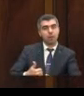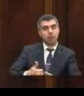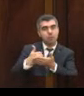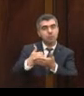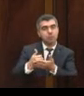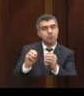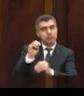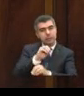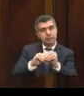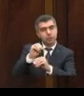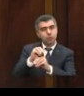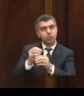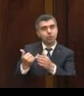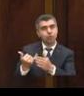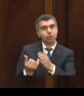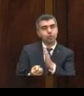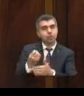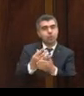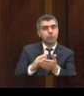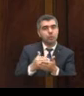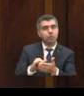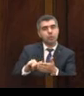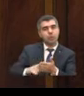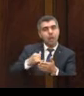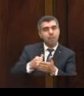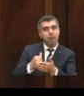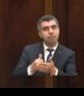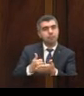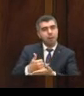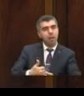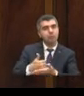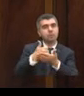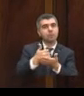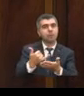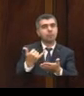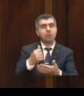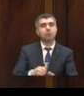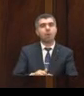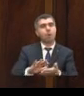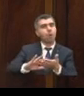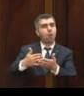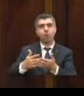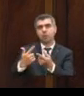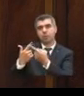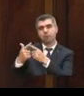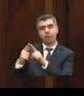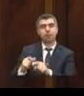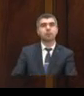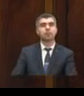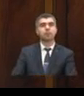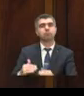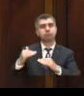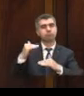وإعداد أجيال جديدة لقيادة نموذجنا التنموي المقبل على جميع المستويات بموازاة